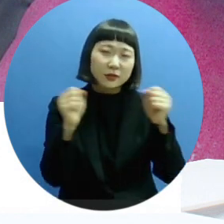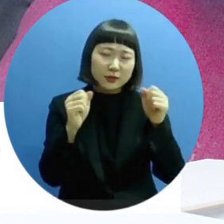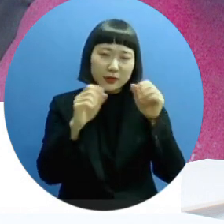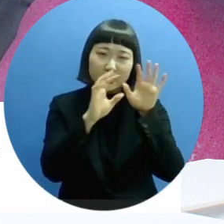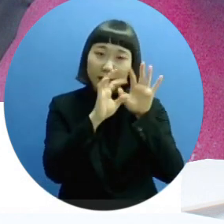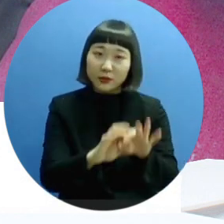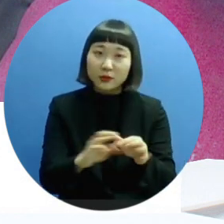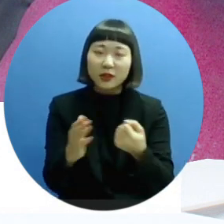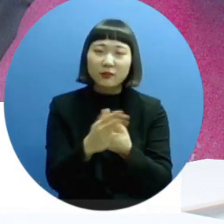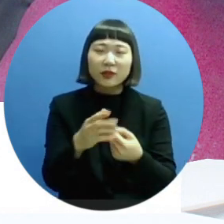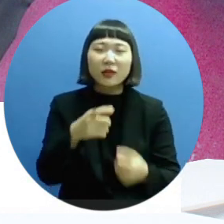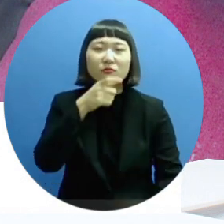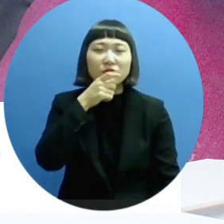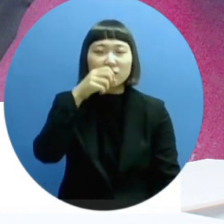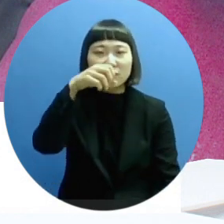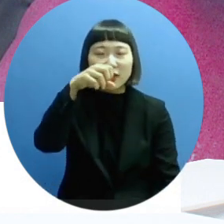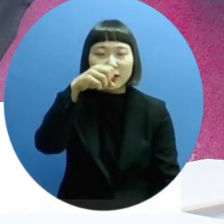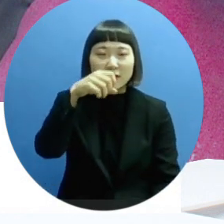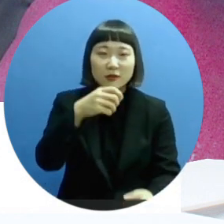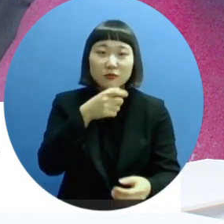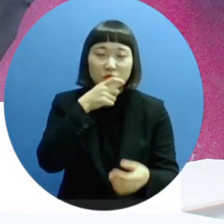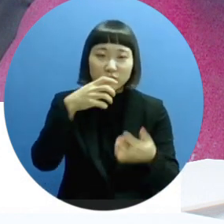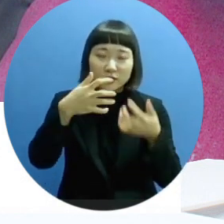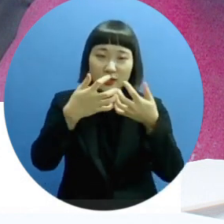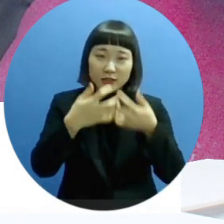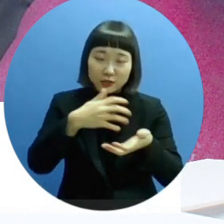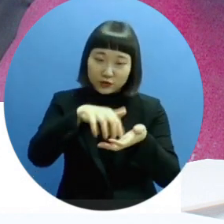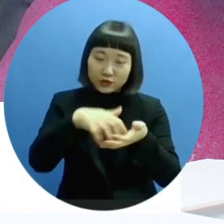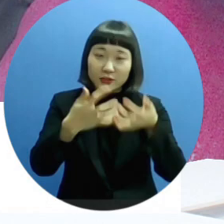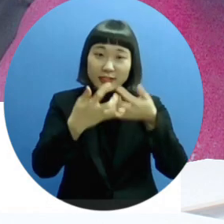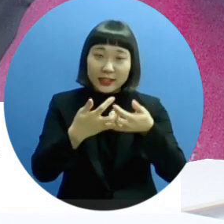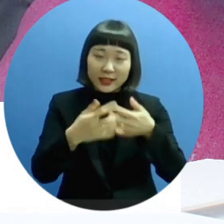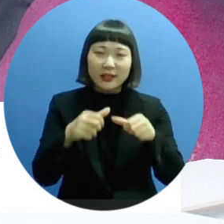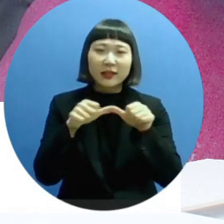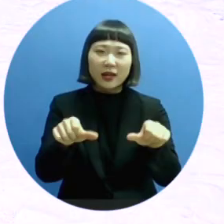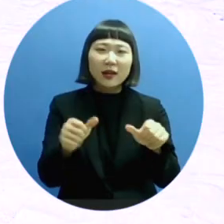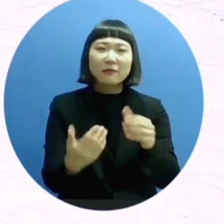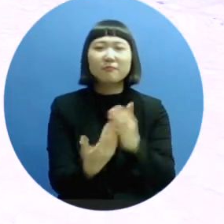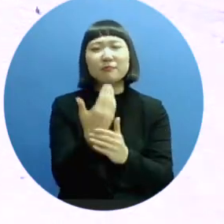계량기 동파 사고도 잇따르고 있습니다. 구혜희 기자가 보도합니다.